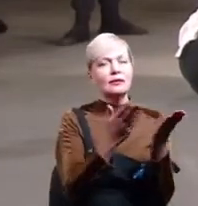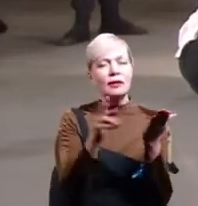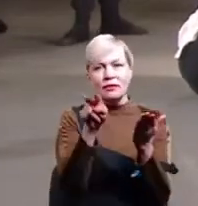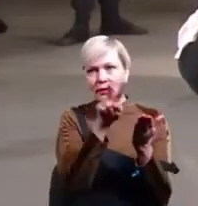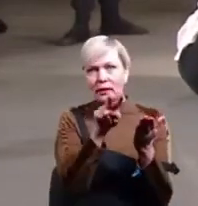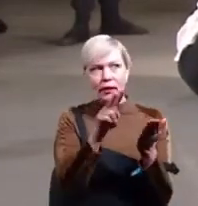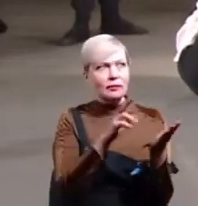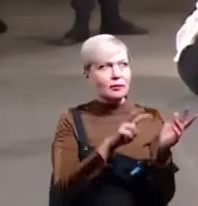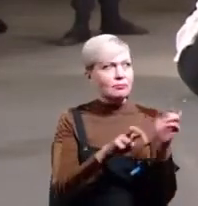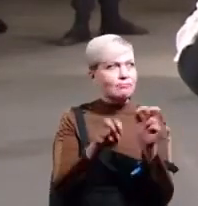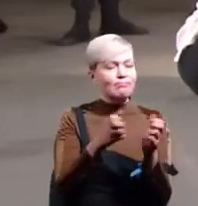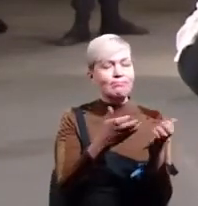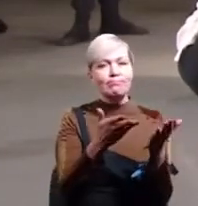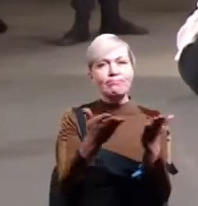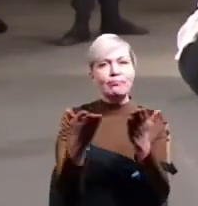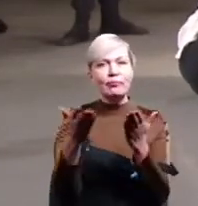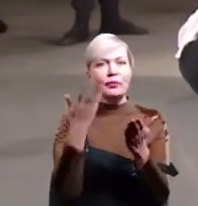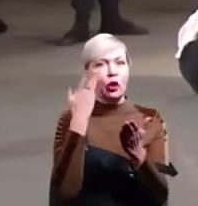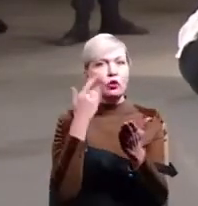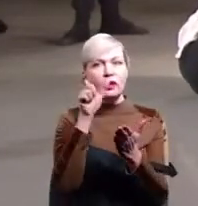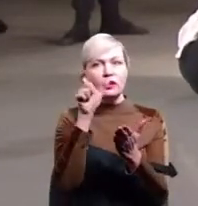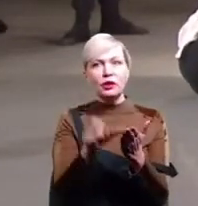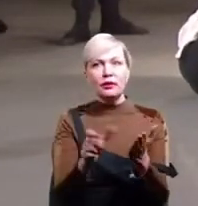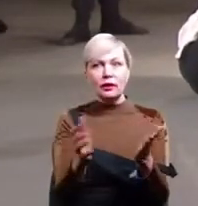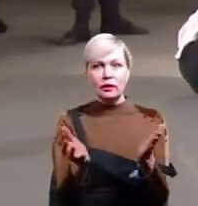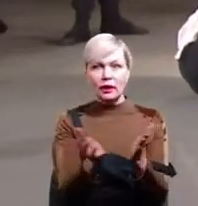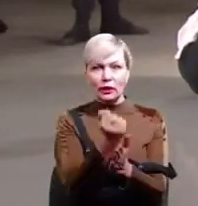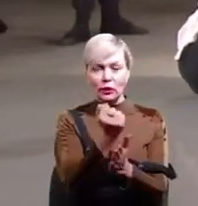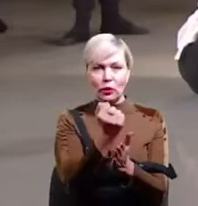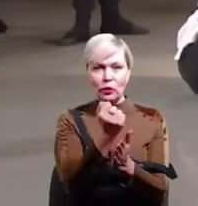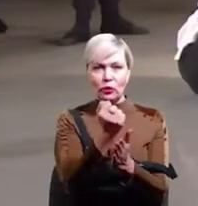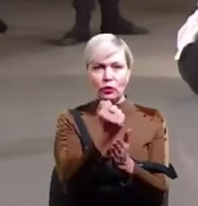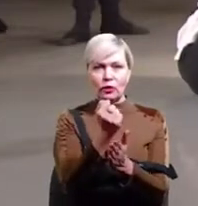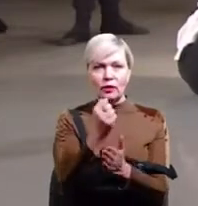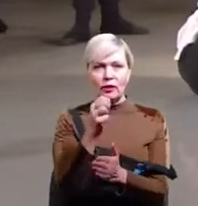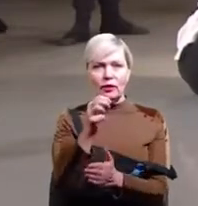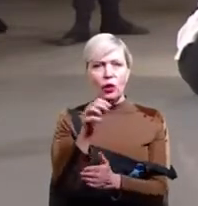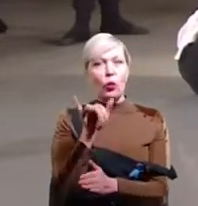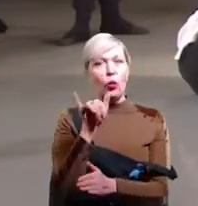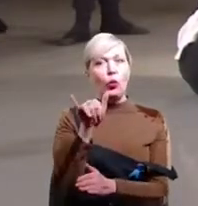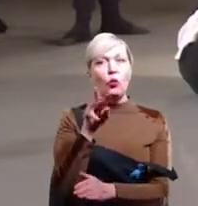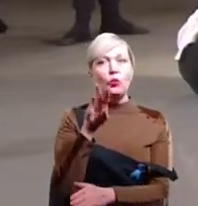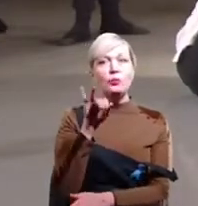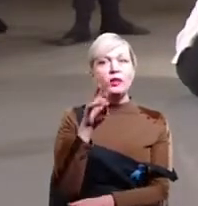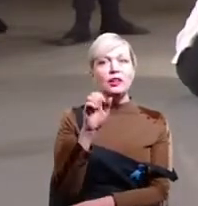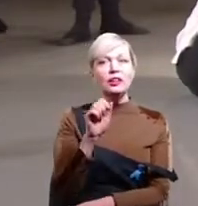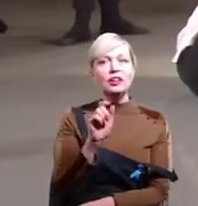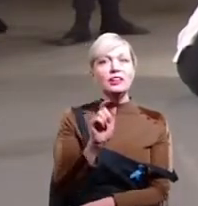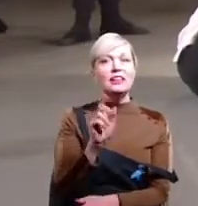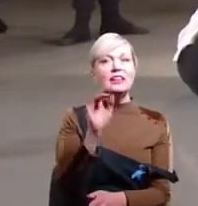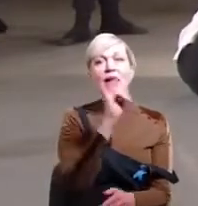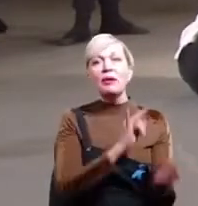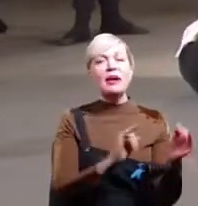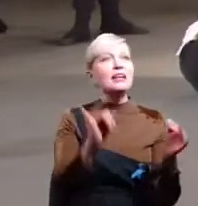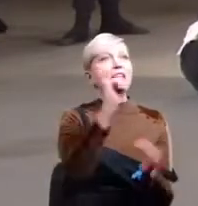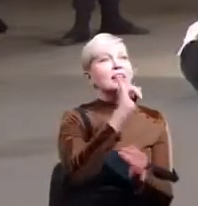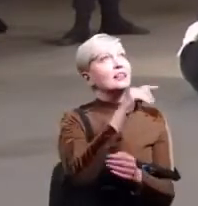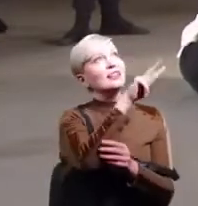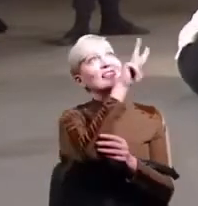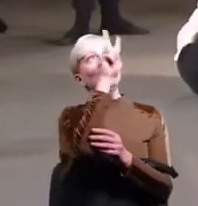Понятно? И тогда, когда человек нашел, Миша будет самое интересное. Миша, где ты, Миша?